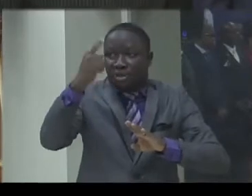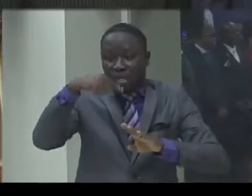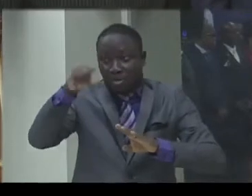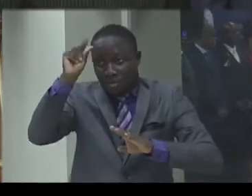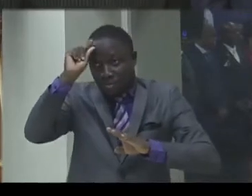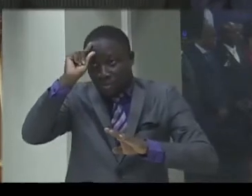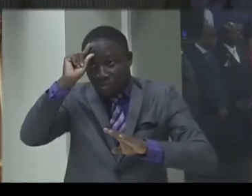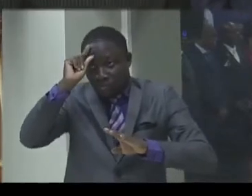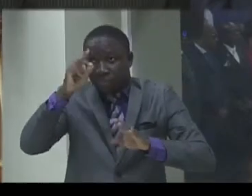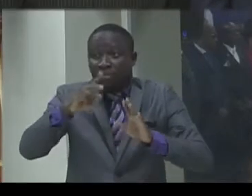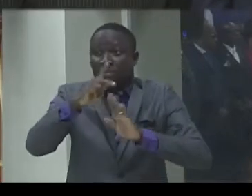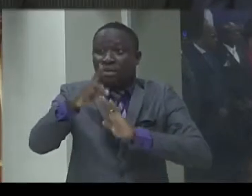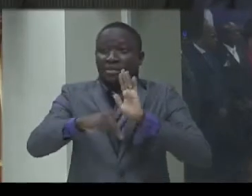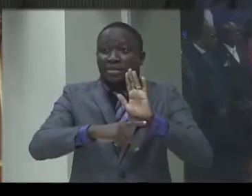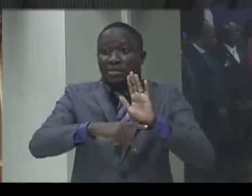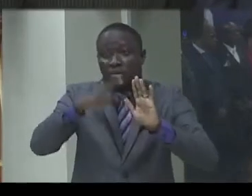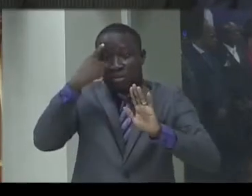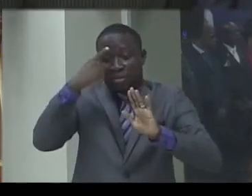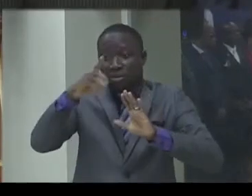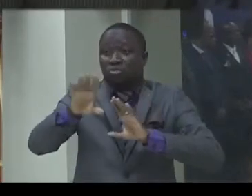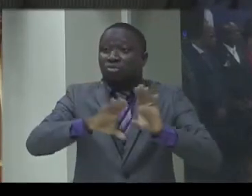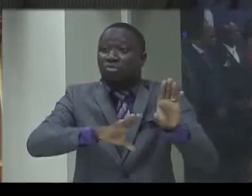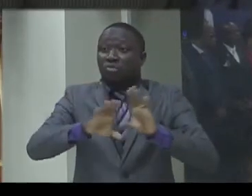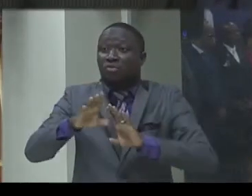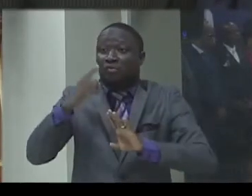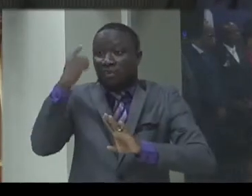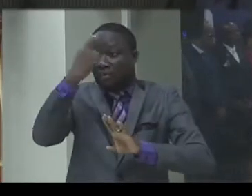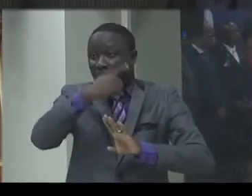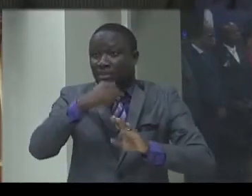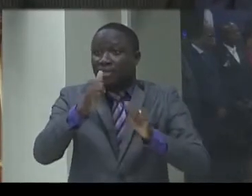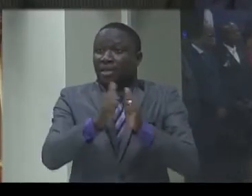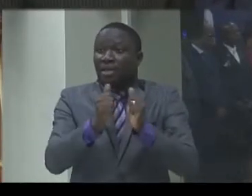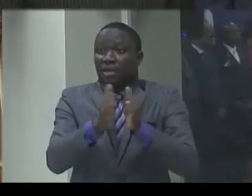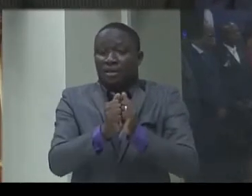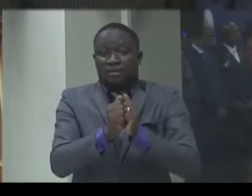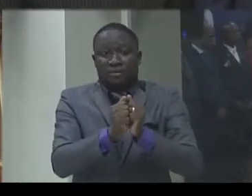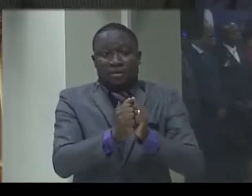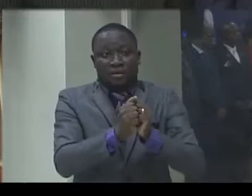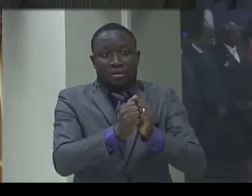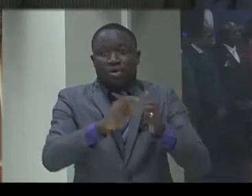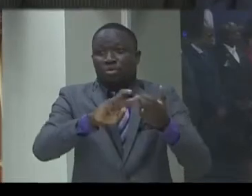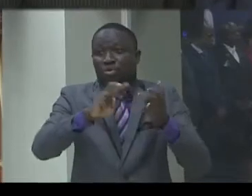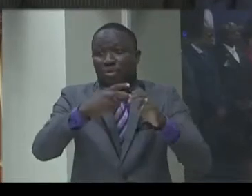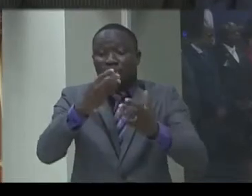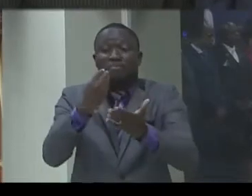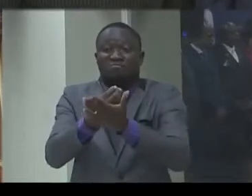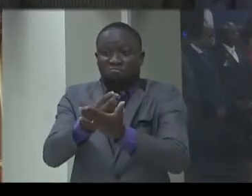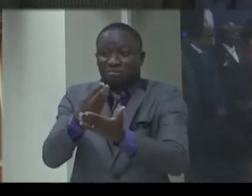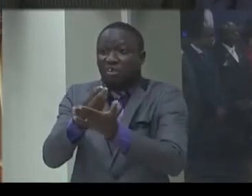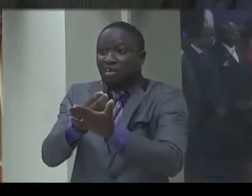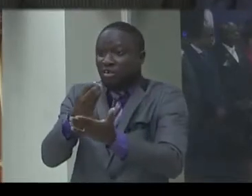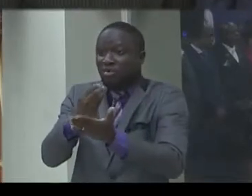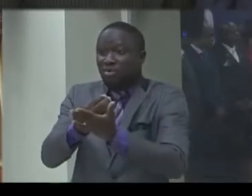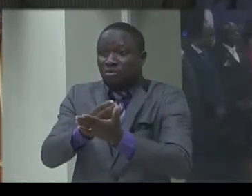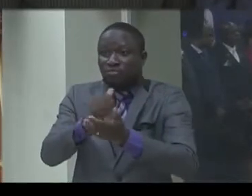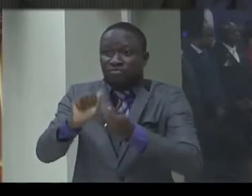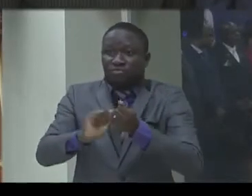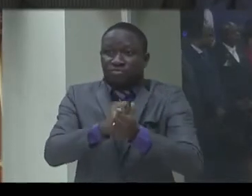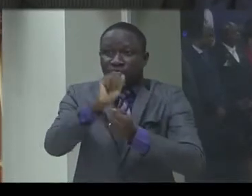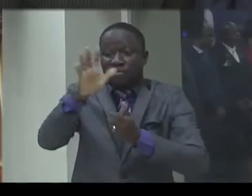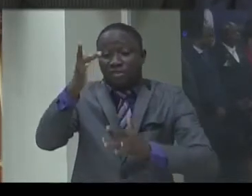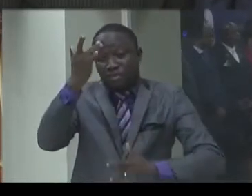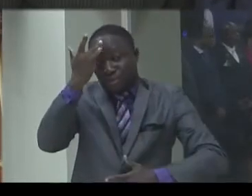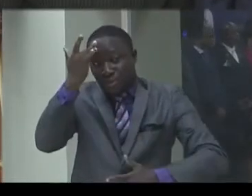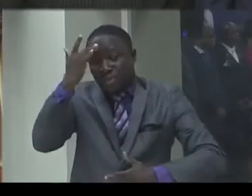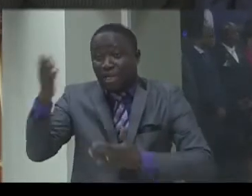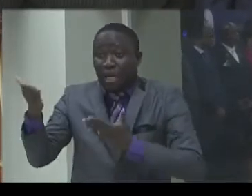Nezik ki pou pemet di fe fas ak impak ekonomik pandemi korona virus